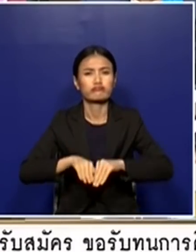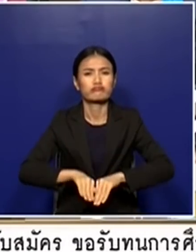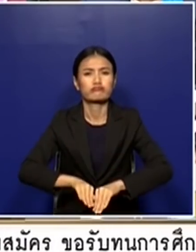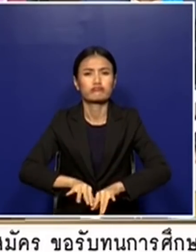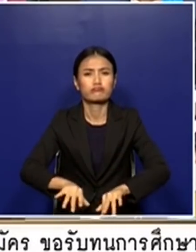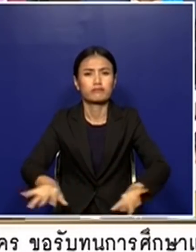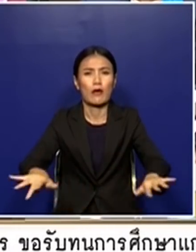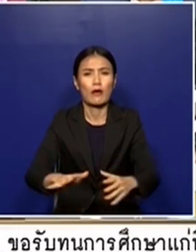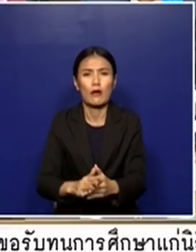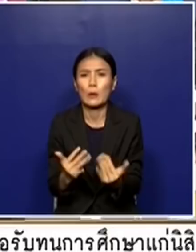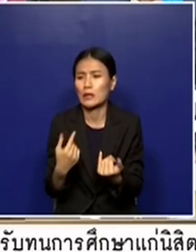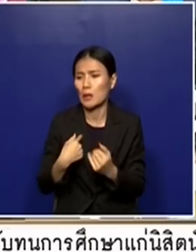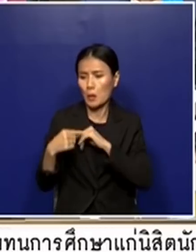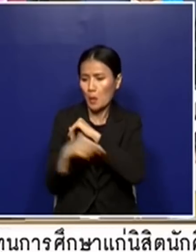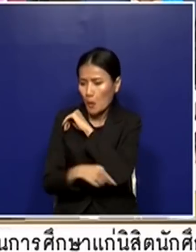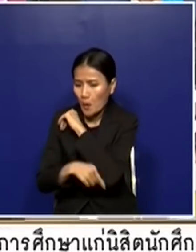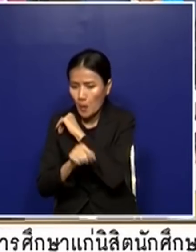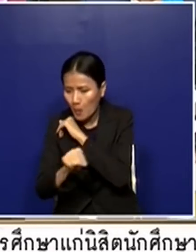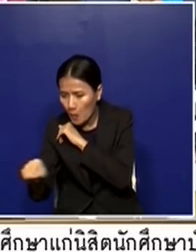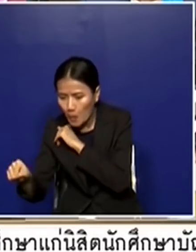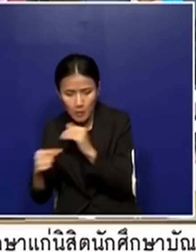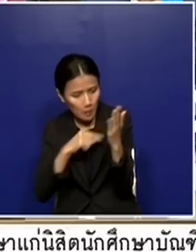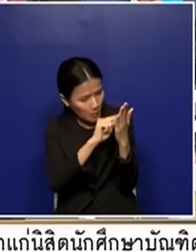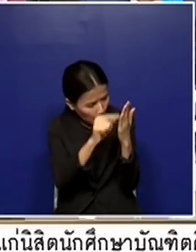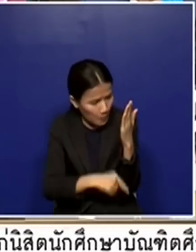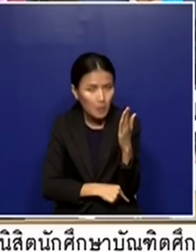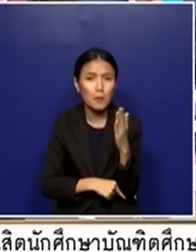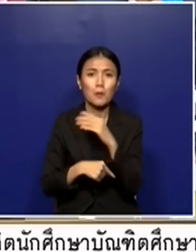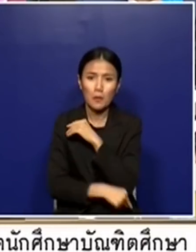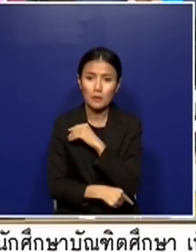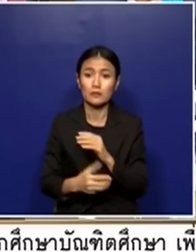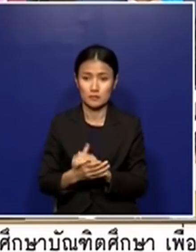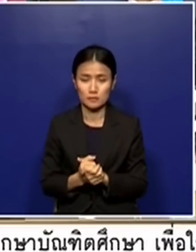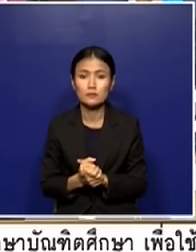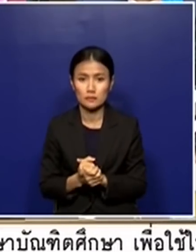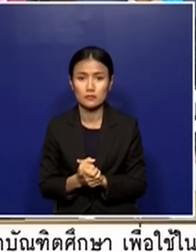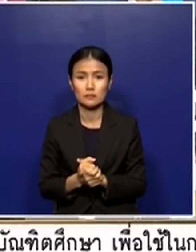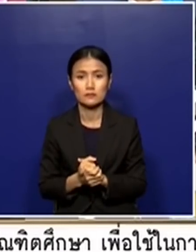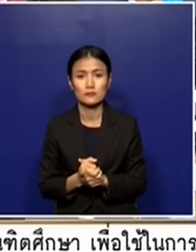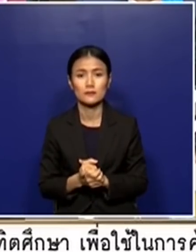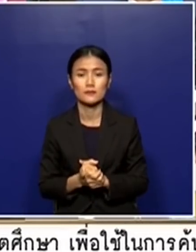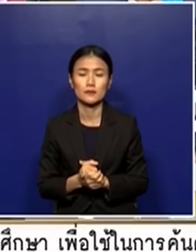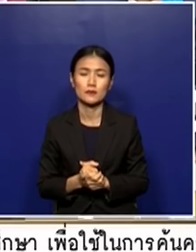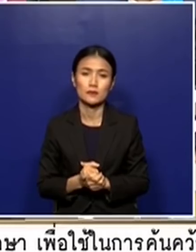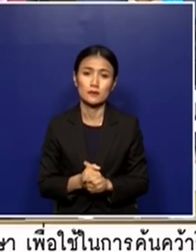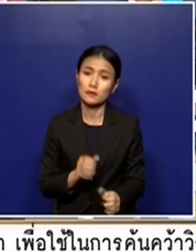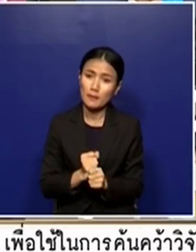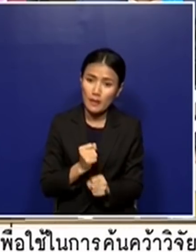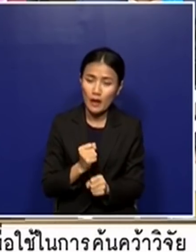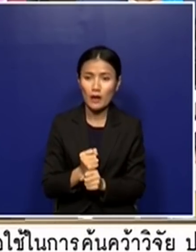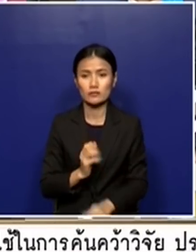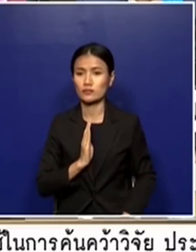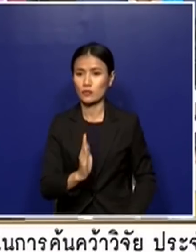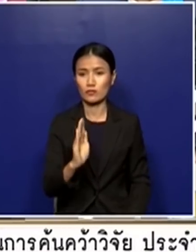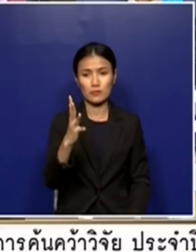การทุจริตเฟื่องฟูเบ่งบานมากที่สุดไม่ปฏิบัติหน้าที่ด้วยความซื่อสัตย์สุจริต